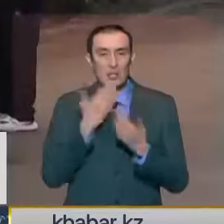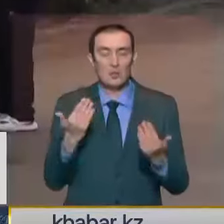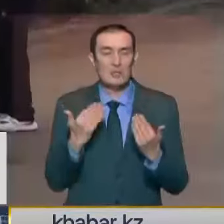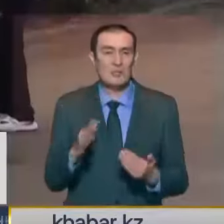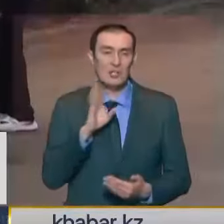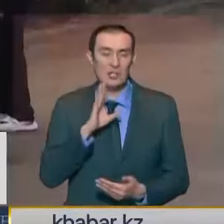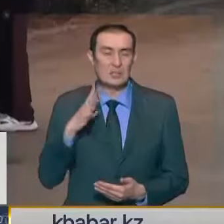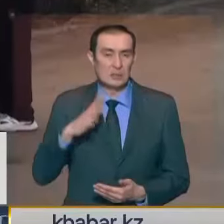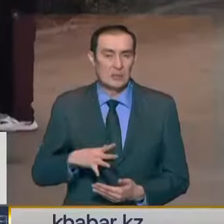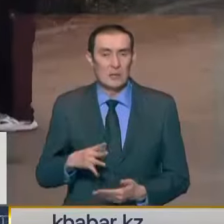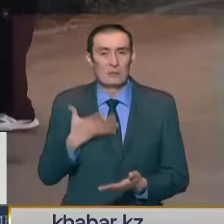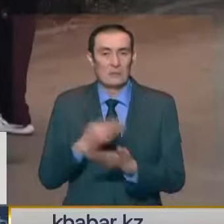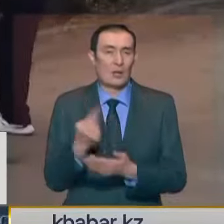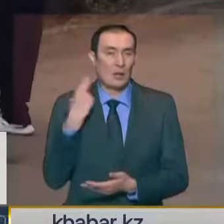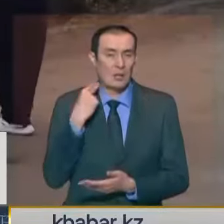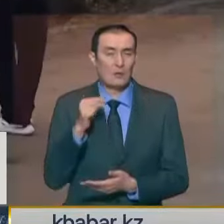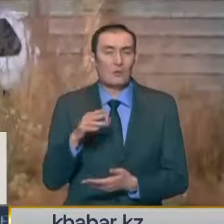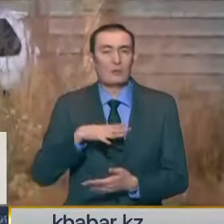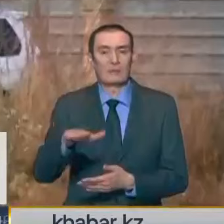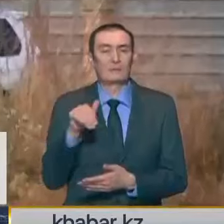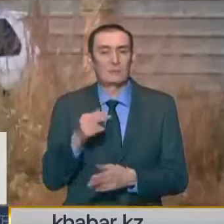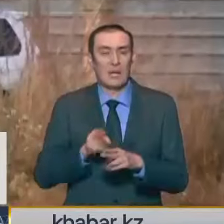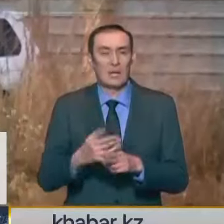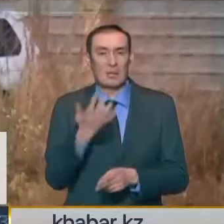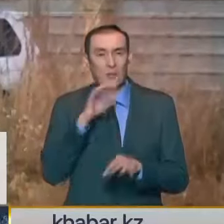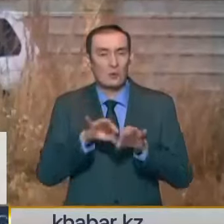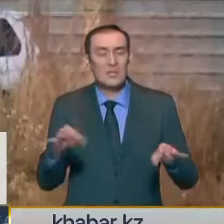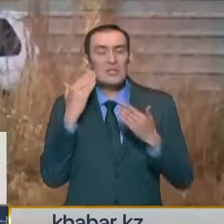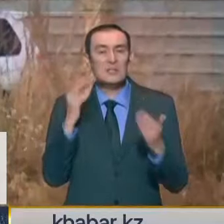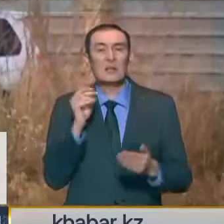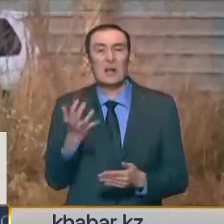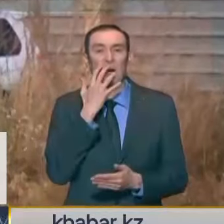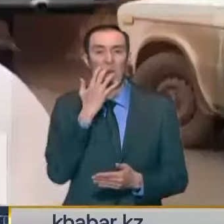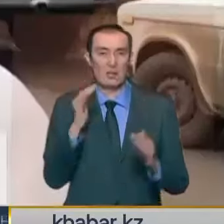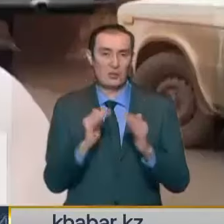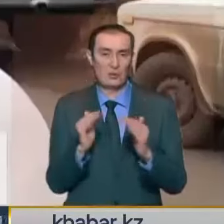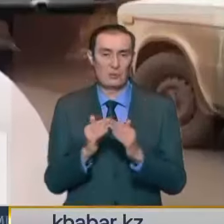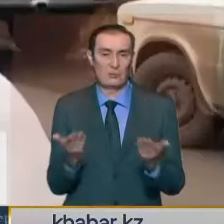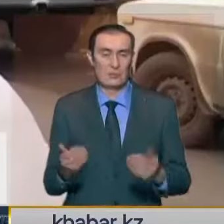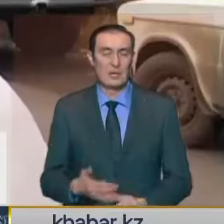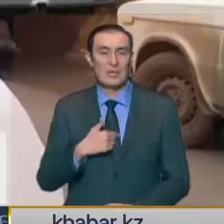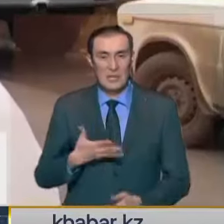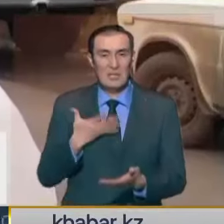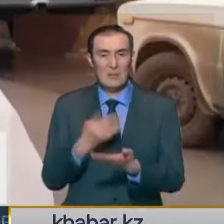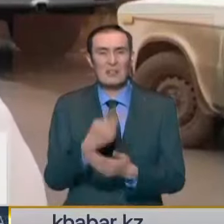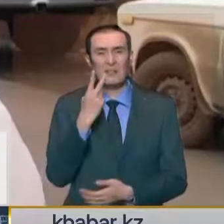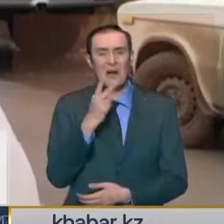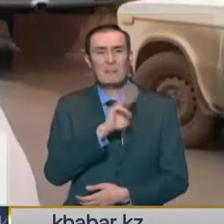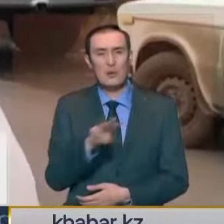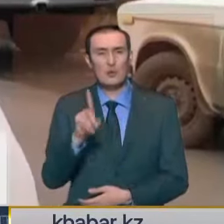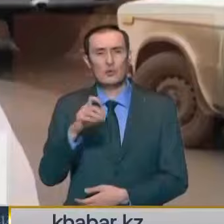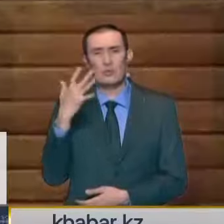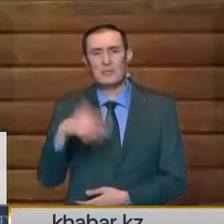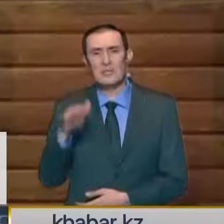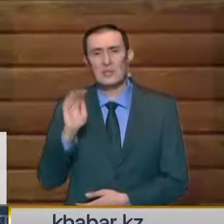те жен расчитывается с долгами взятыми на подвод теплоснабжения и не знает как обогреть сво Жиль Я отдала 2 л